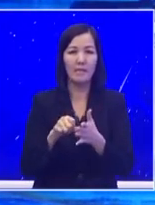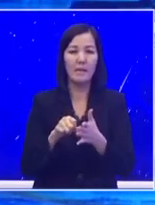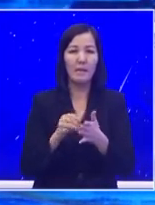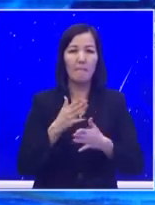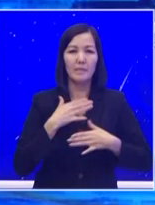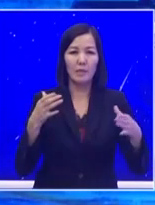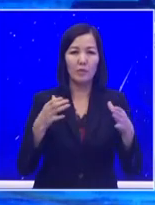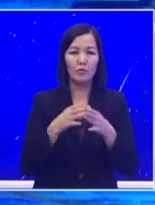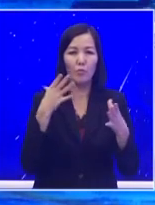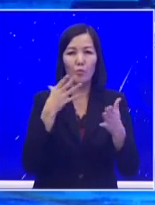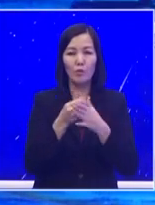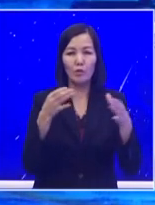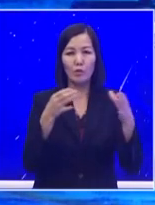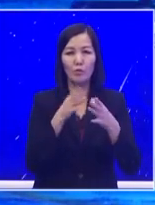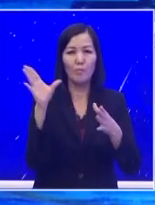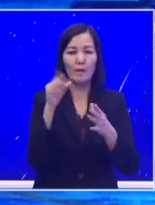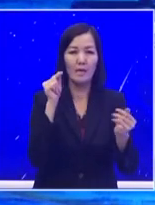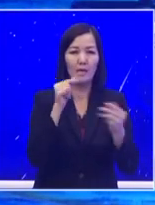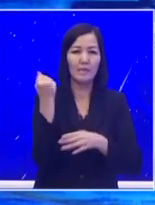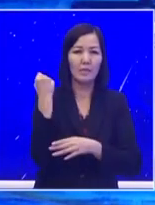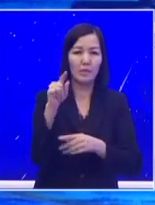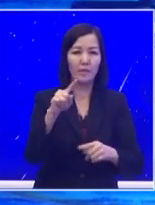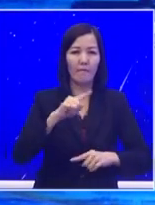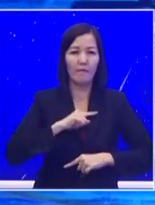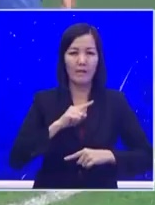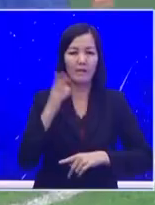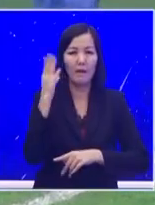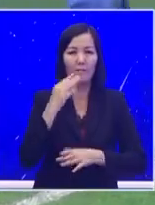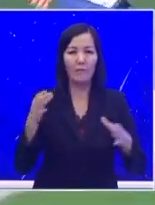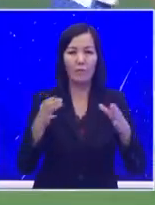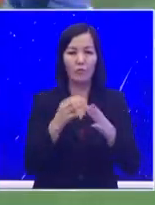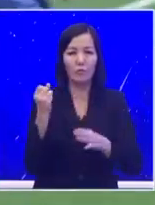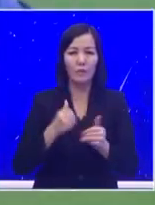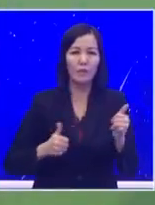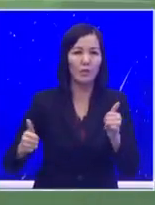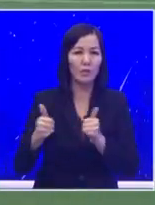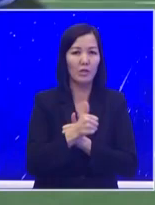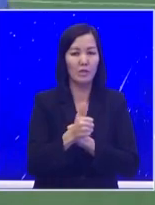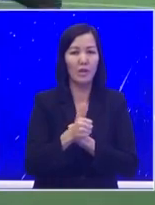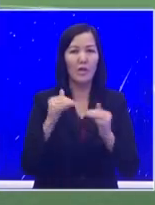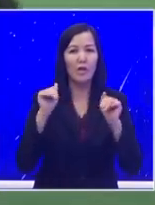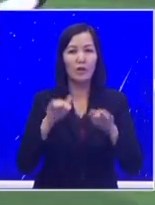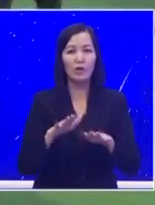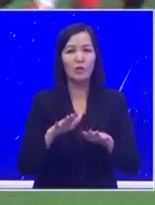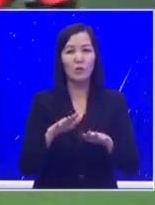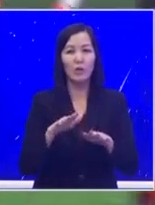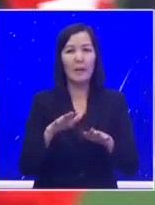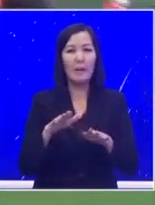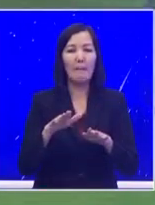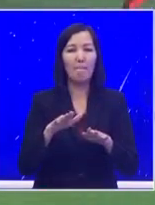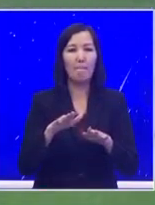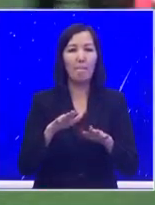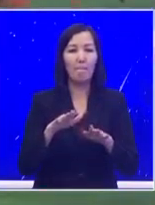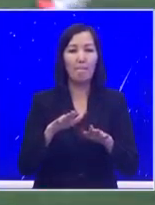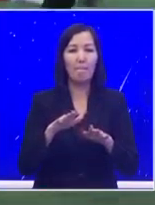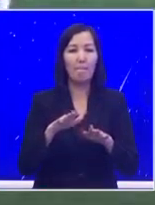өз тобында қарсыластарының барлығын жеңіп жартылай финалда алматылық ұжымнан да басып түсті. Ал шешуші сында Павлодар облысының